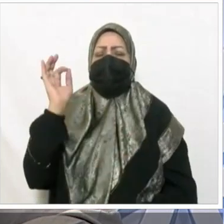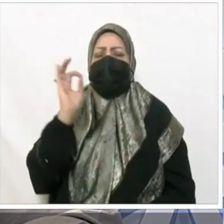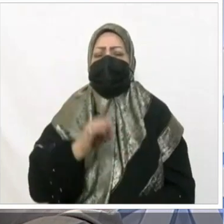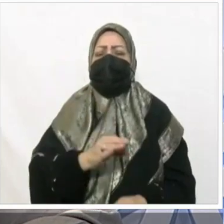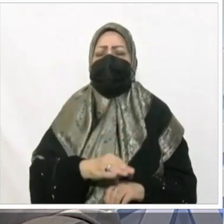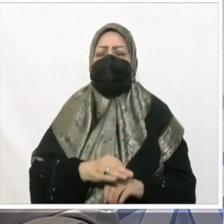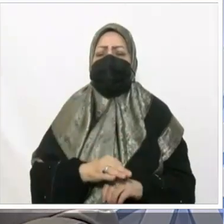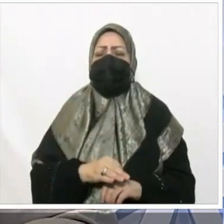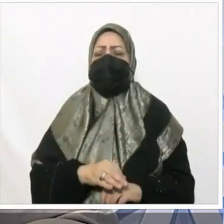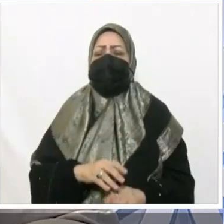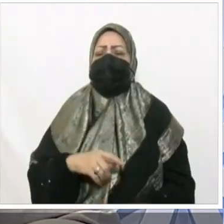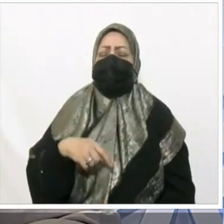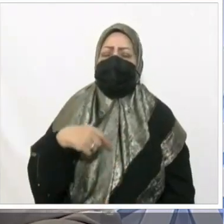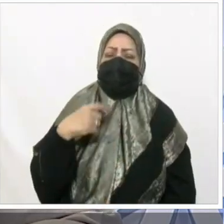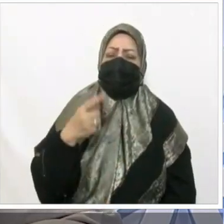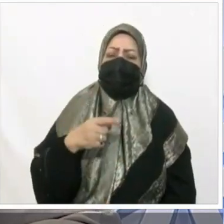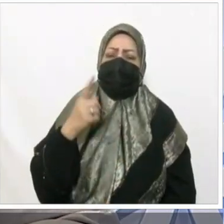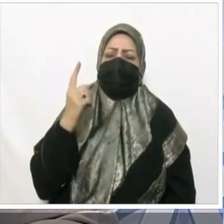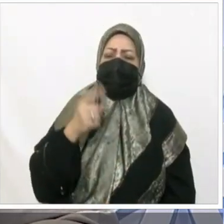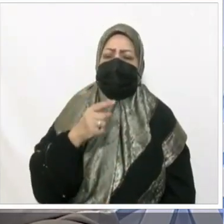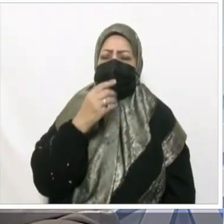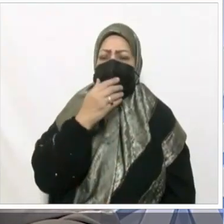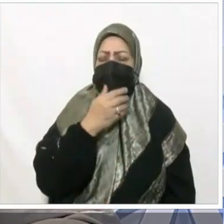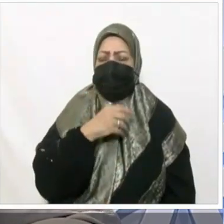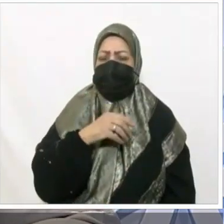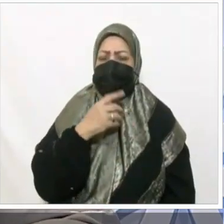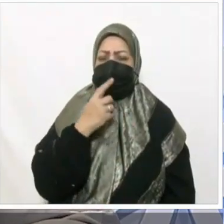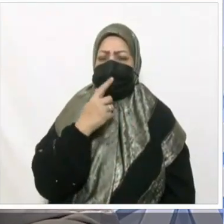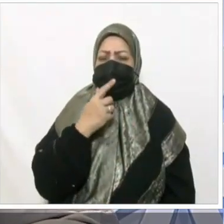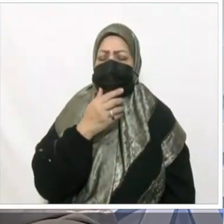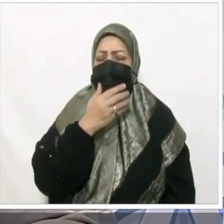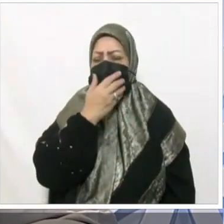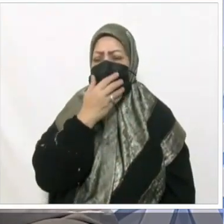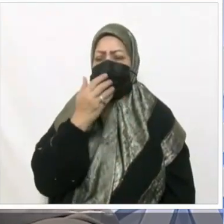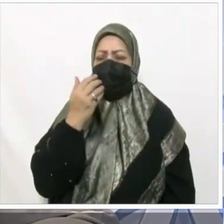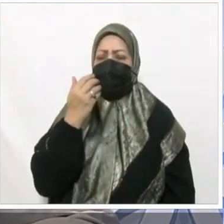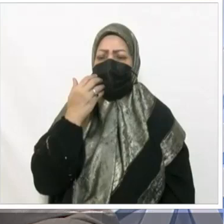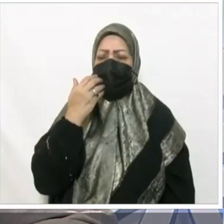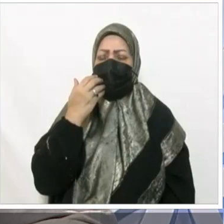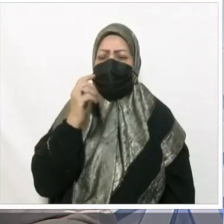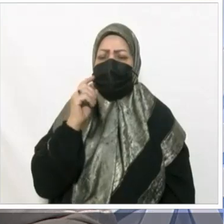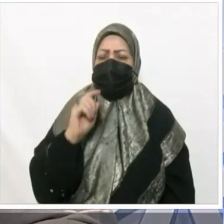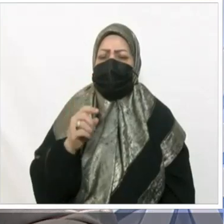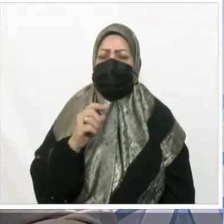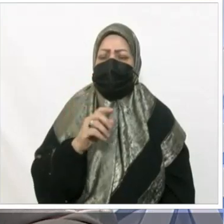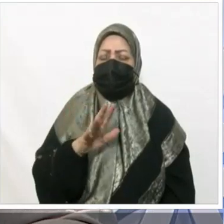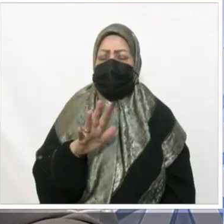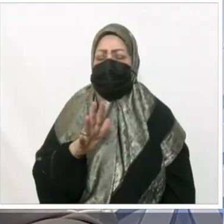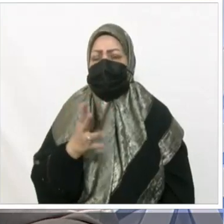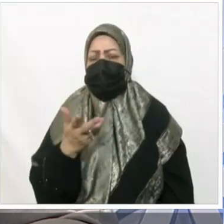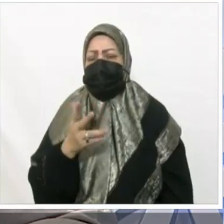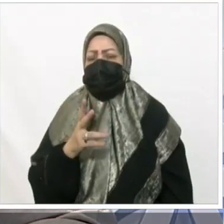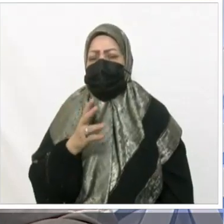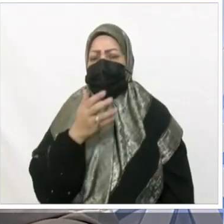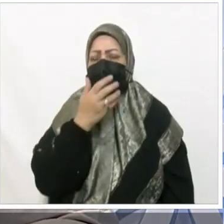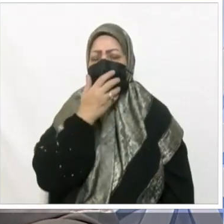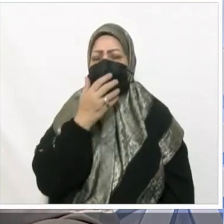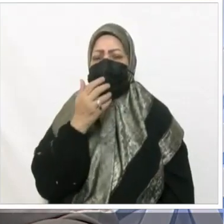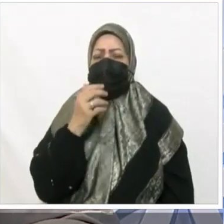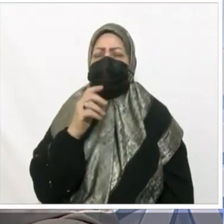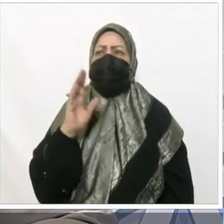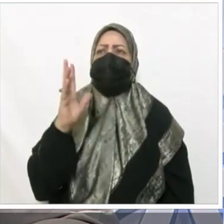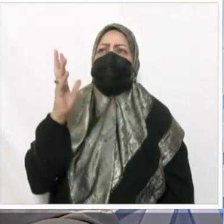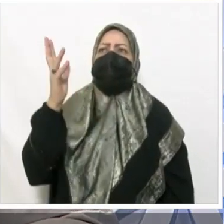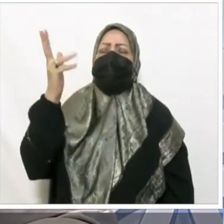قضاء اليوم الذي مثلا احتجم فيه الإنسان، ورأيناهم